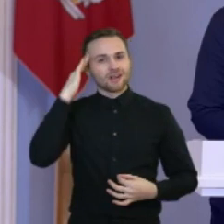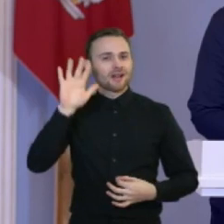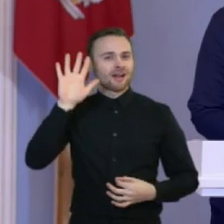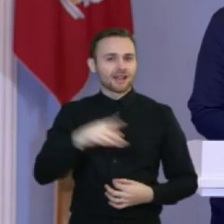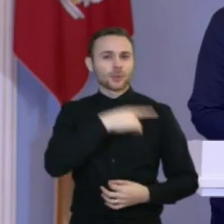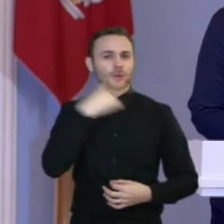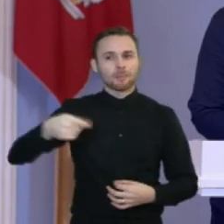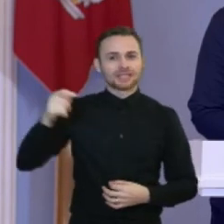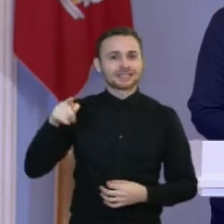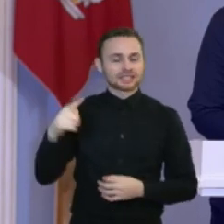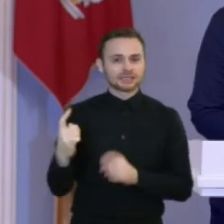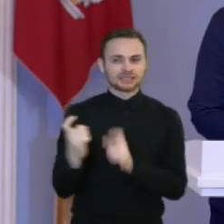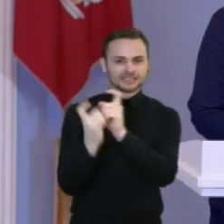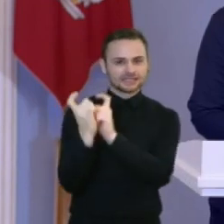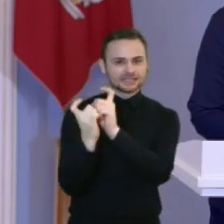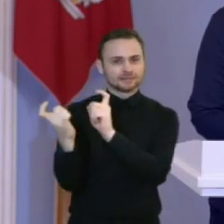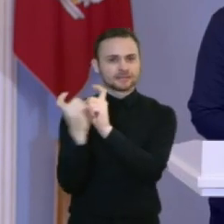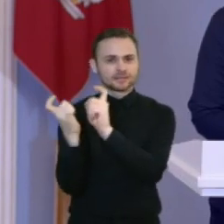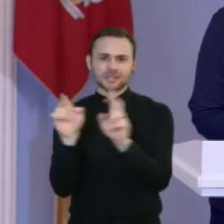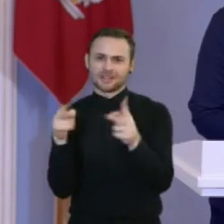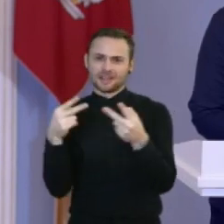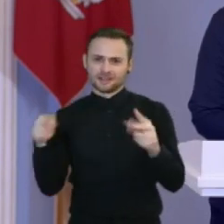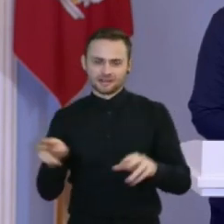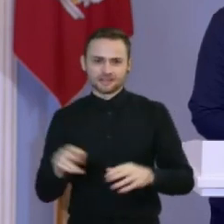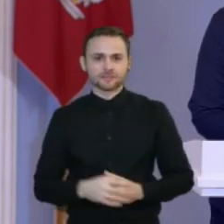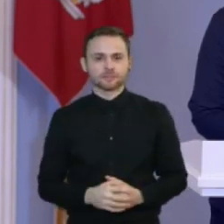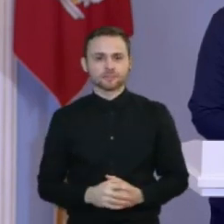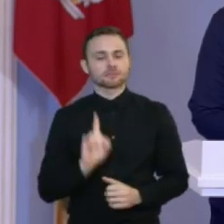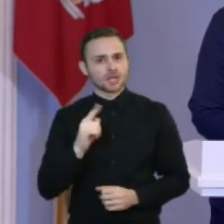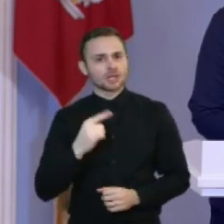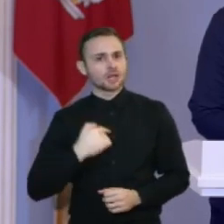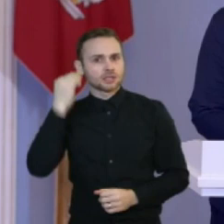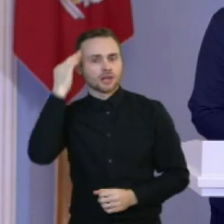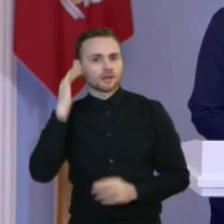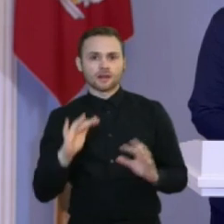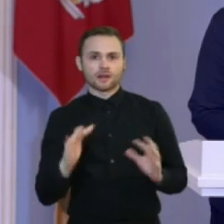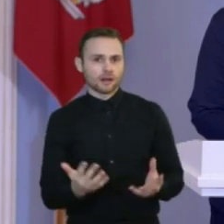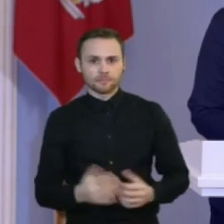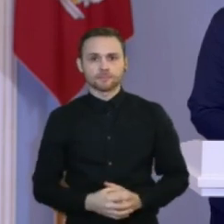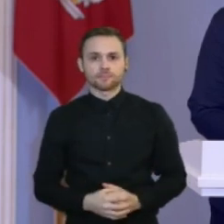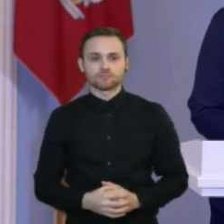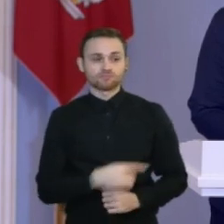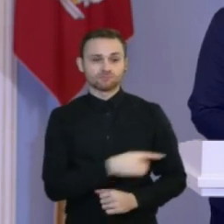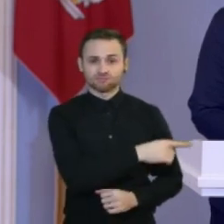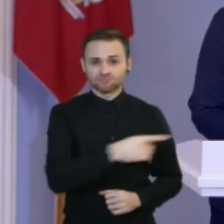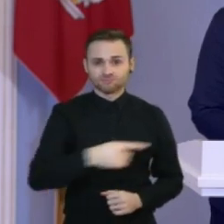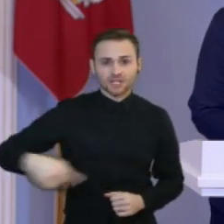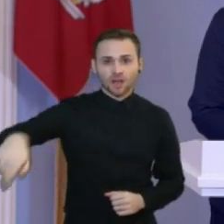šituo žmogumi ir jo režimu. Bet aš tikrai manau, kad ne vienas iš mūsų